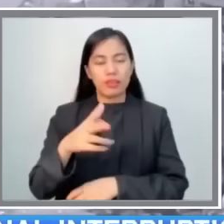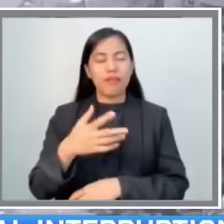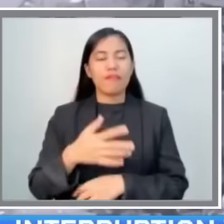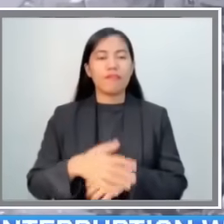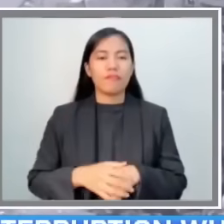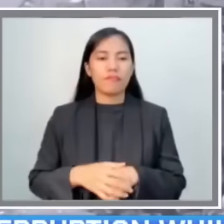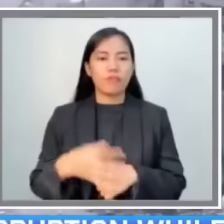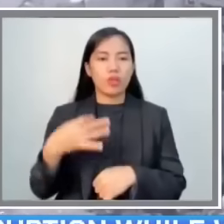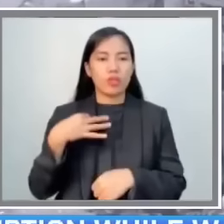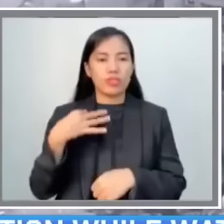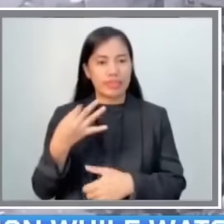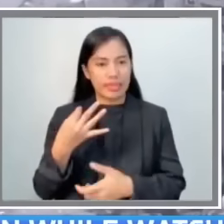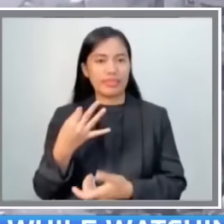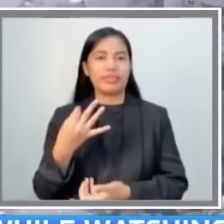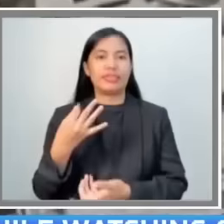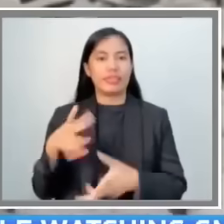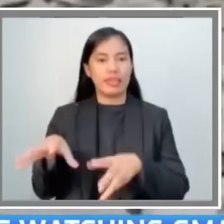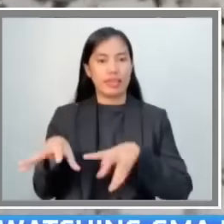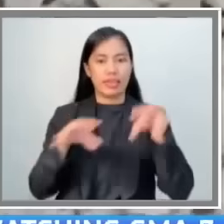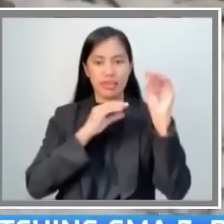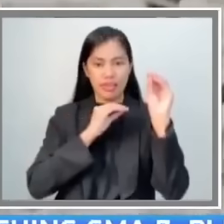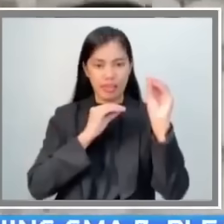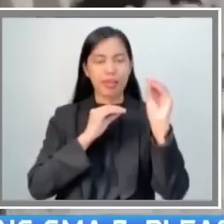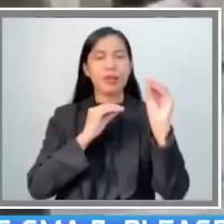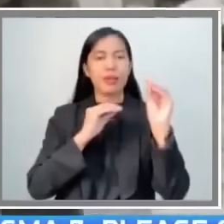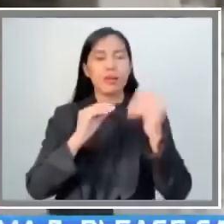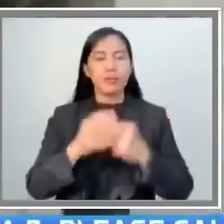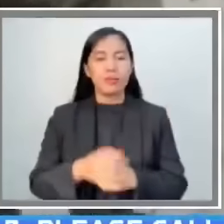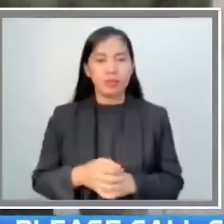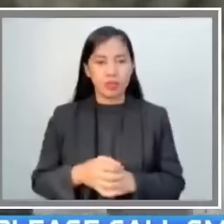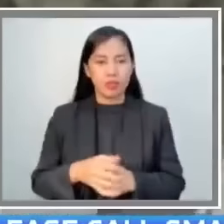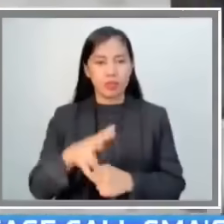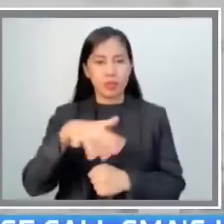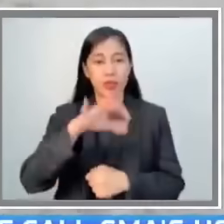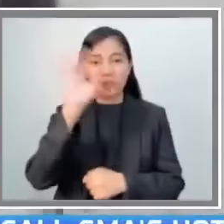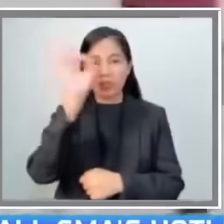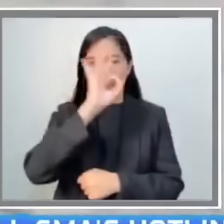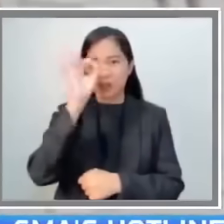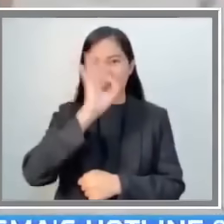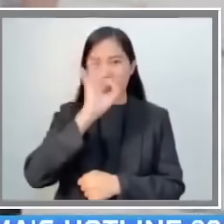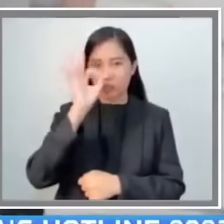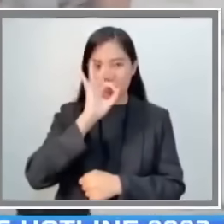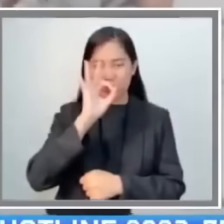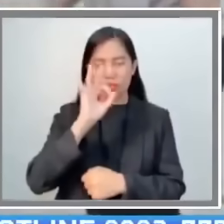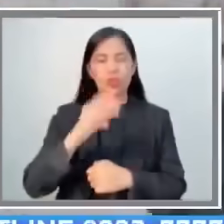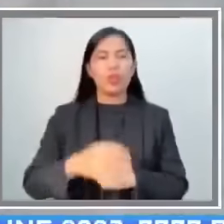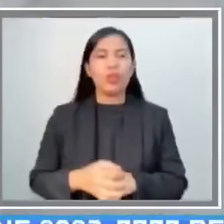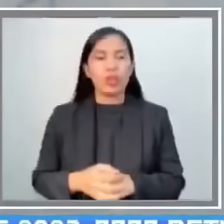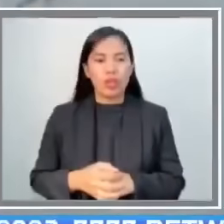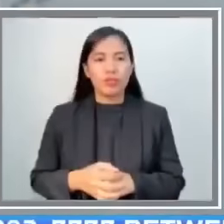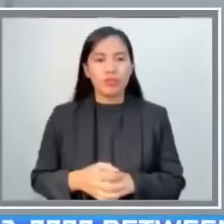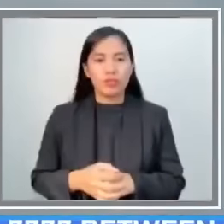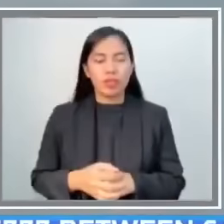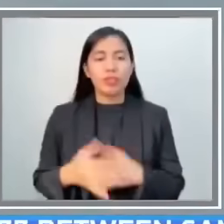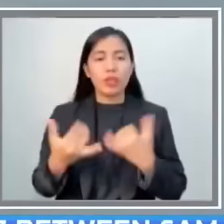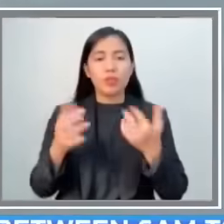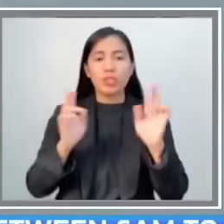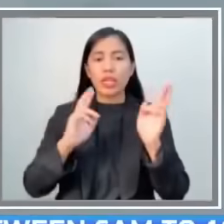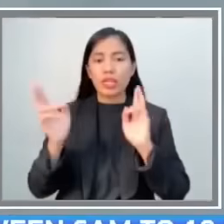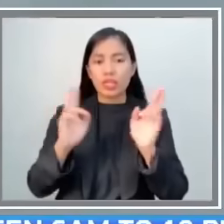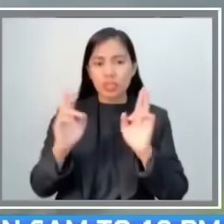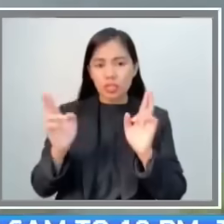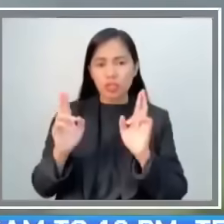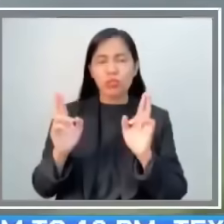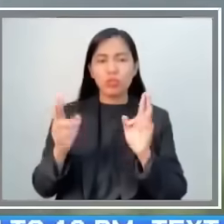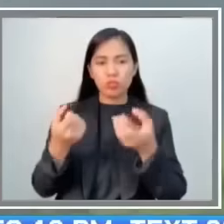natin sa halapit bansa ng Israel na Jordan. Handa man sa paglikas ang ating DFA, batid nilang hindi yun madali.